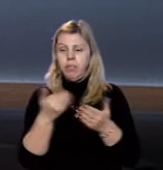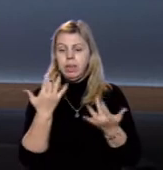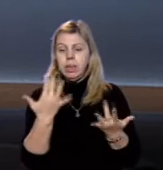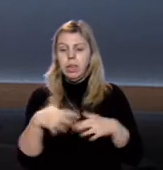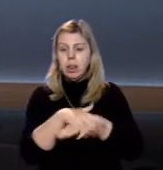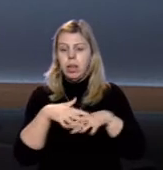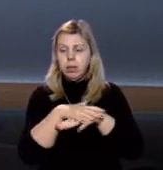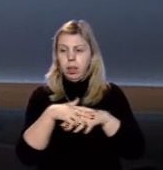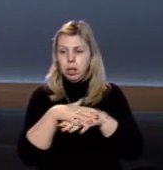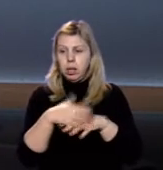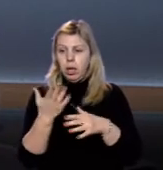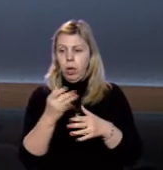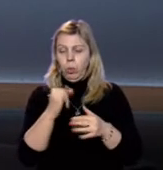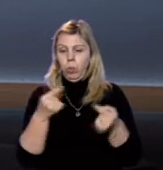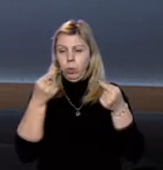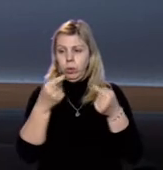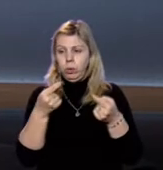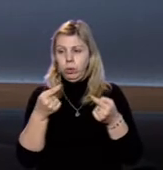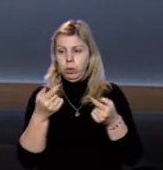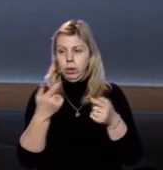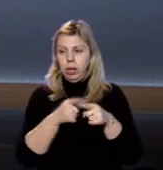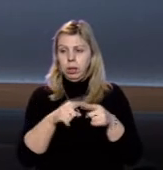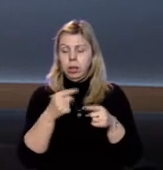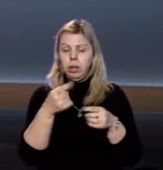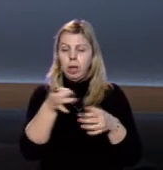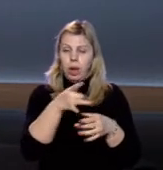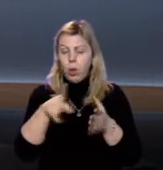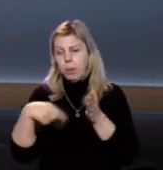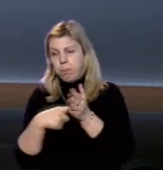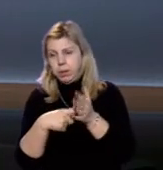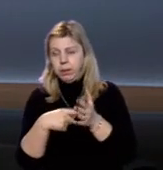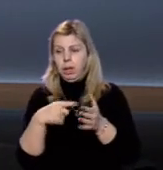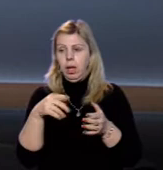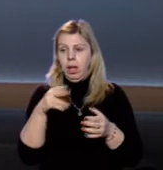кількості населення у відповідному відповідній адміністративній районі чи місті, і